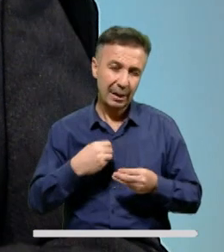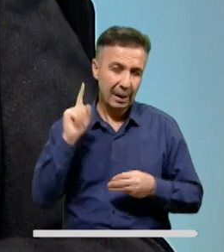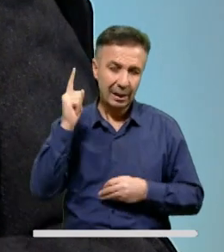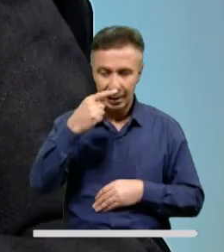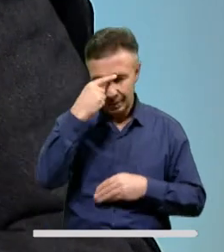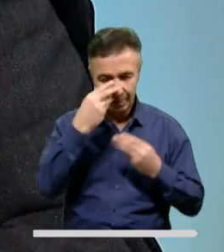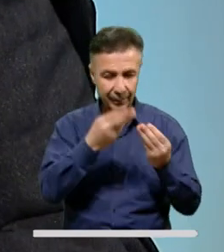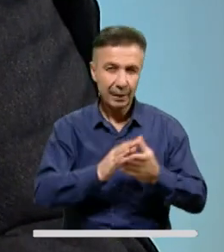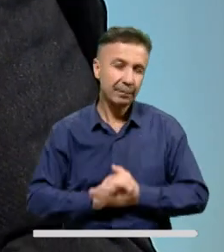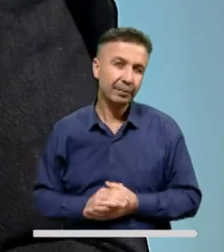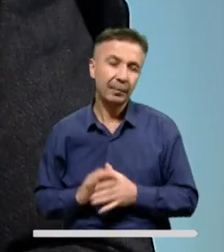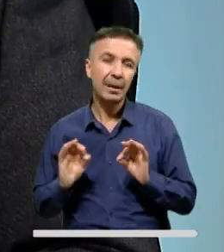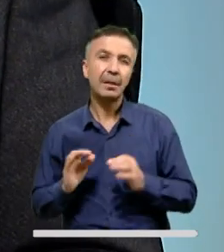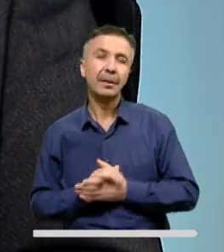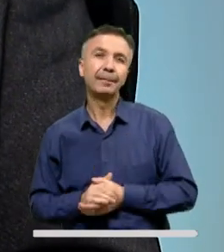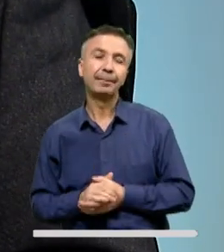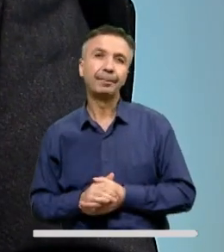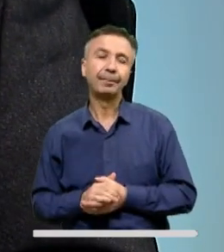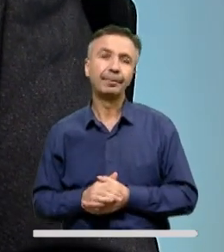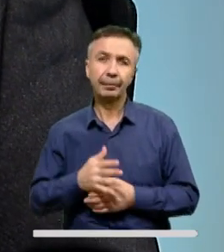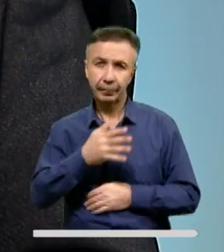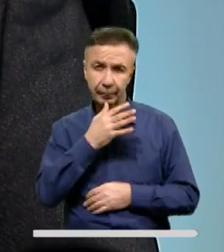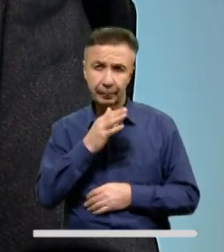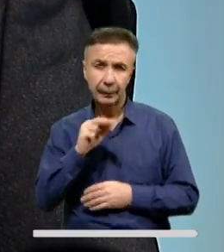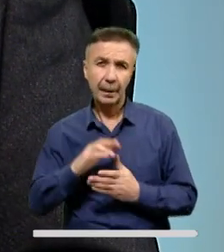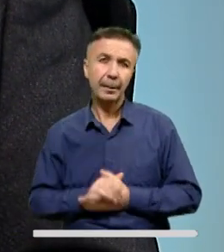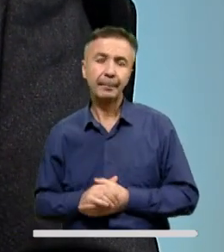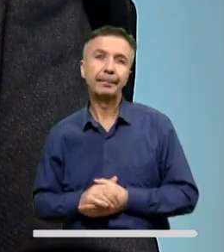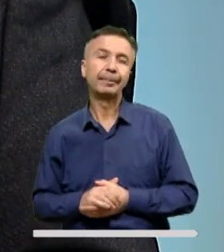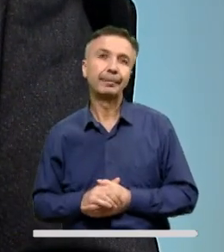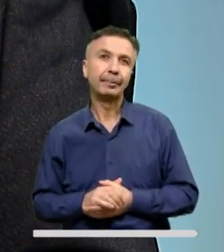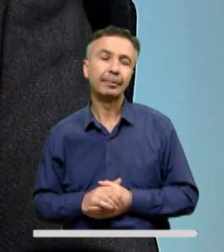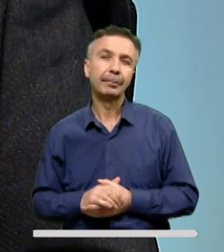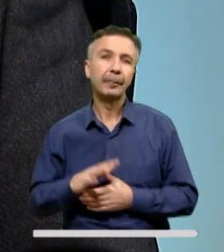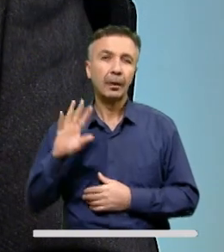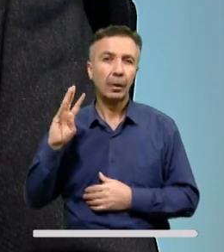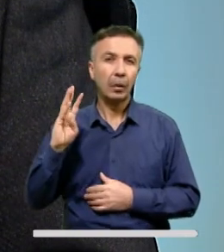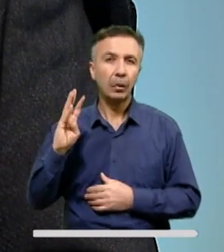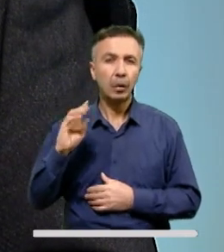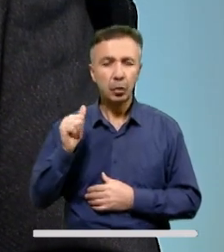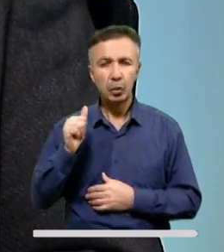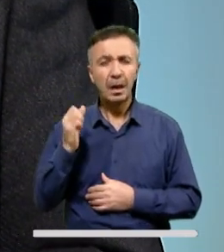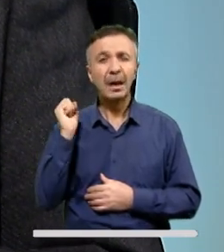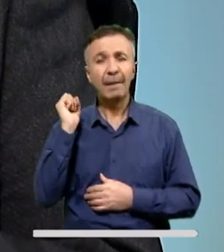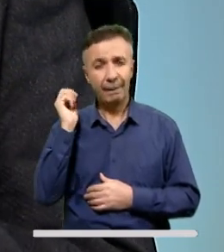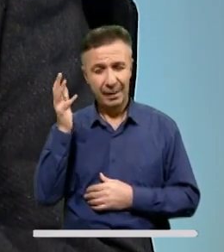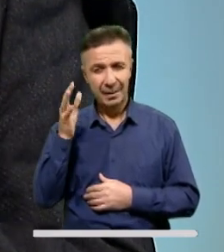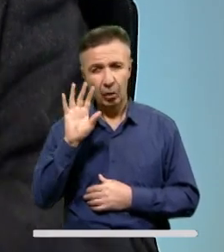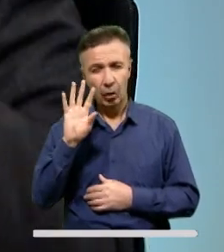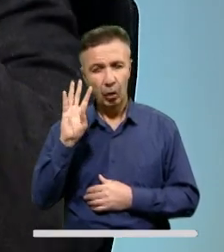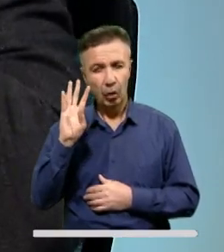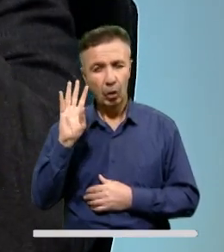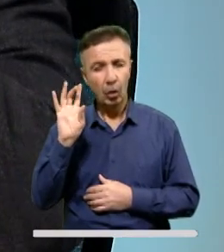İnşallah. Şimdi zaten malum biliyoruz 14 günden fazla yani 15